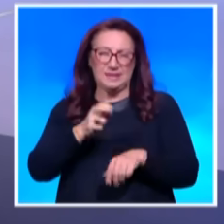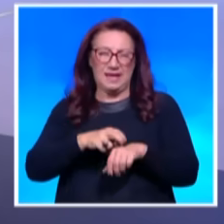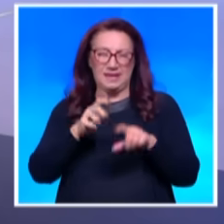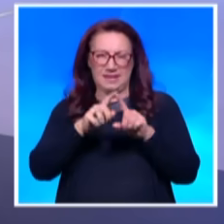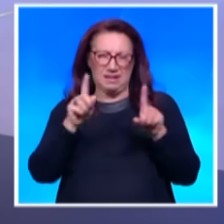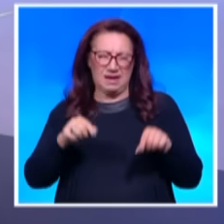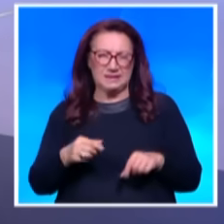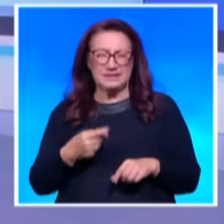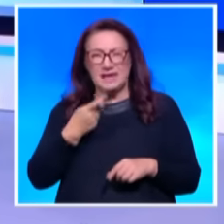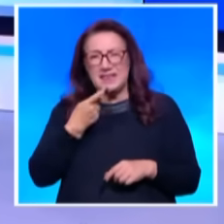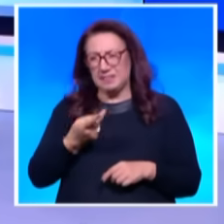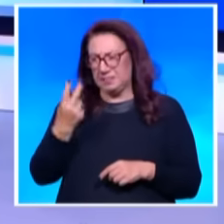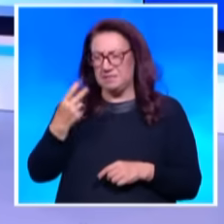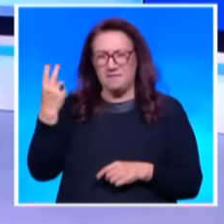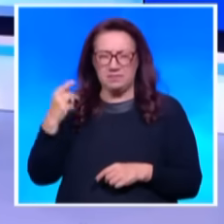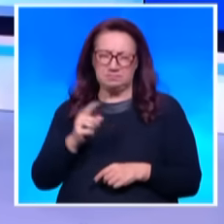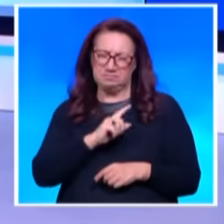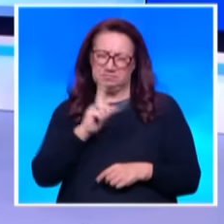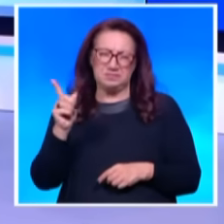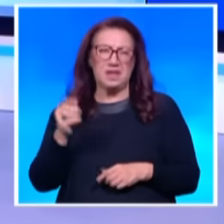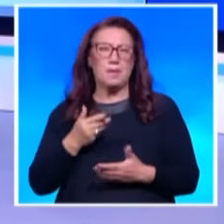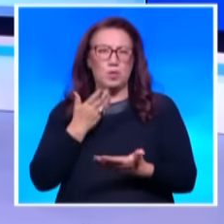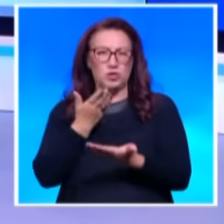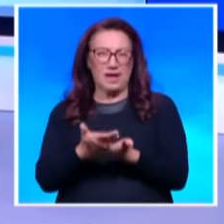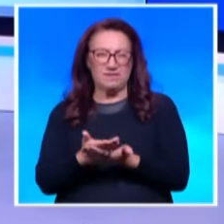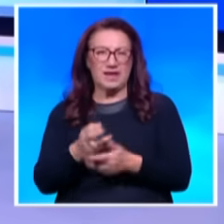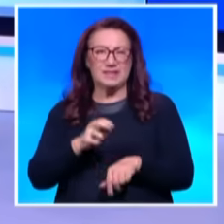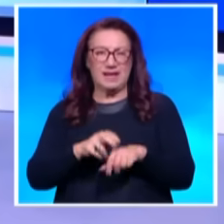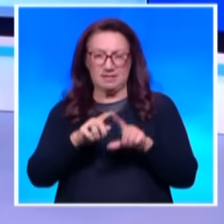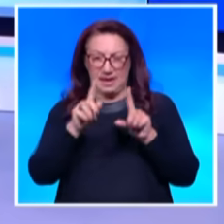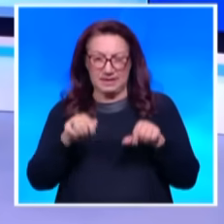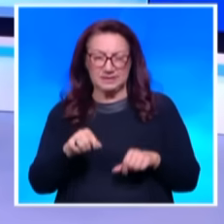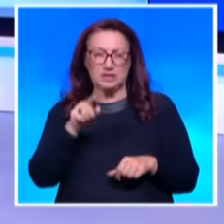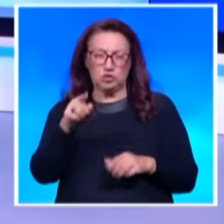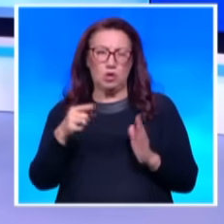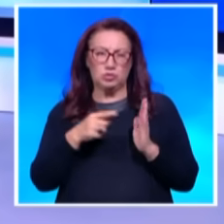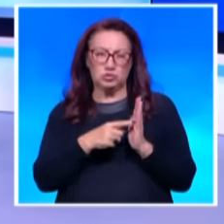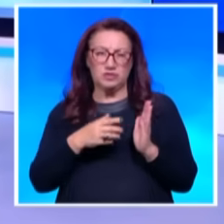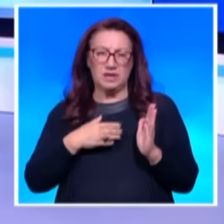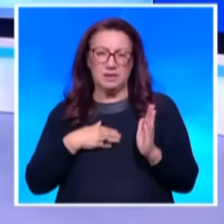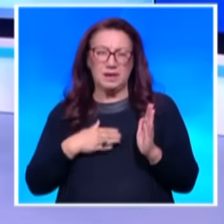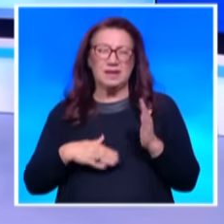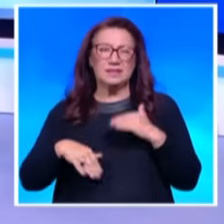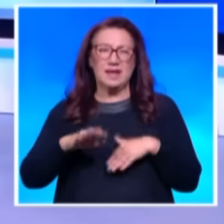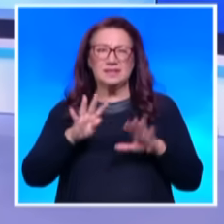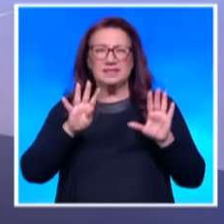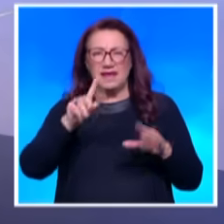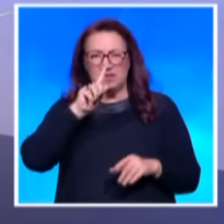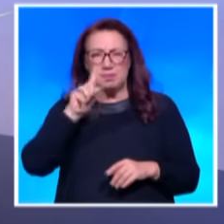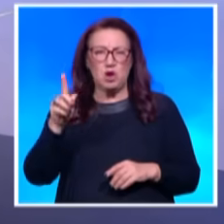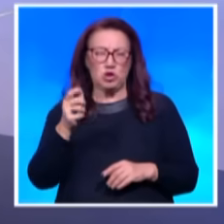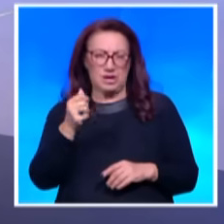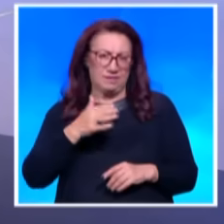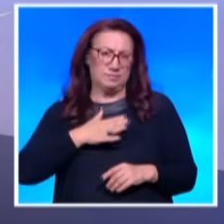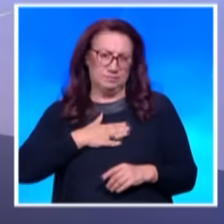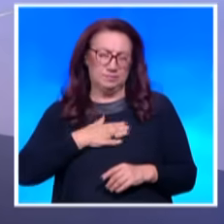да спази закона. В декларацията си лидерът на Има такъв народ посочва, че притежава над 9 милиона лева налични